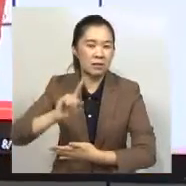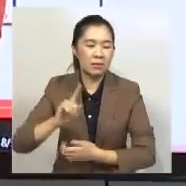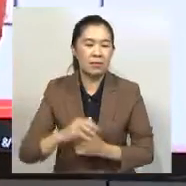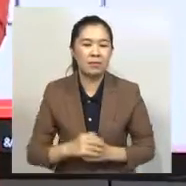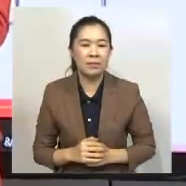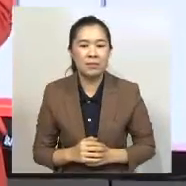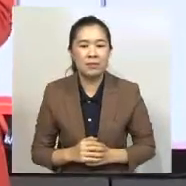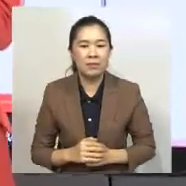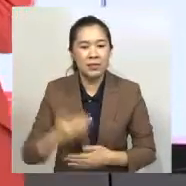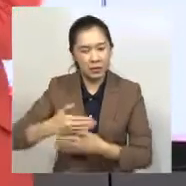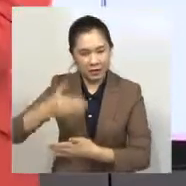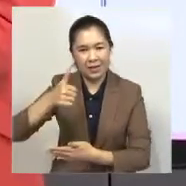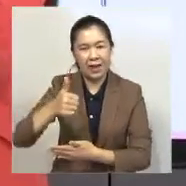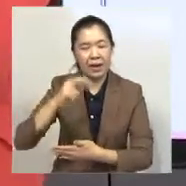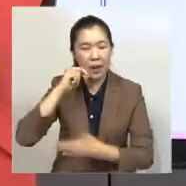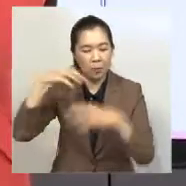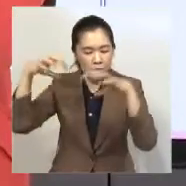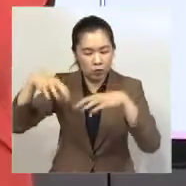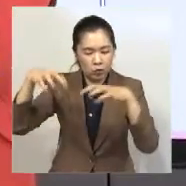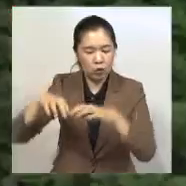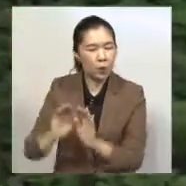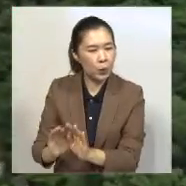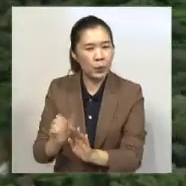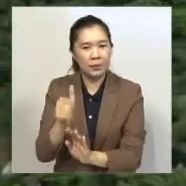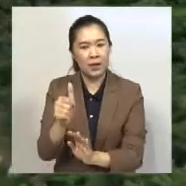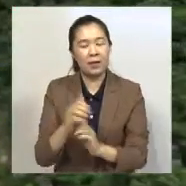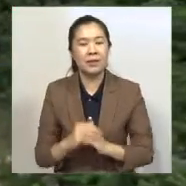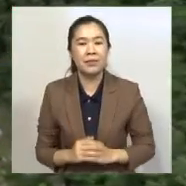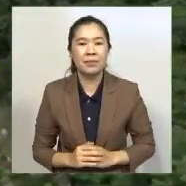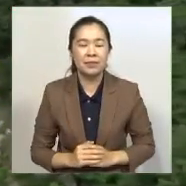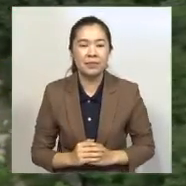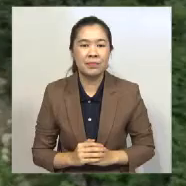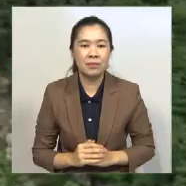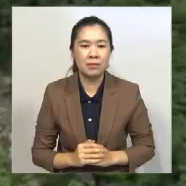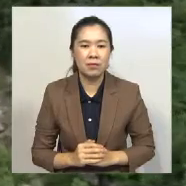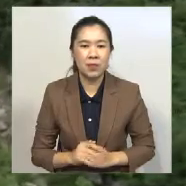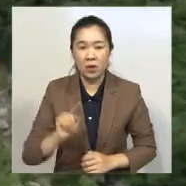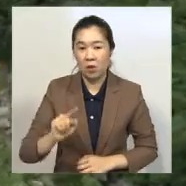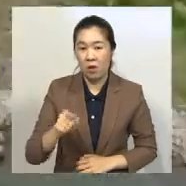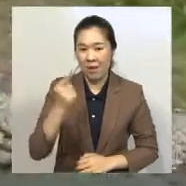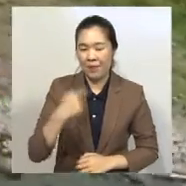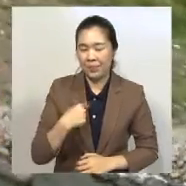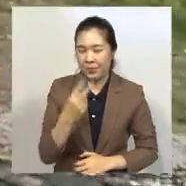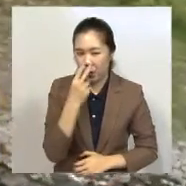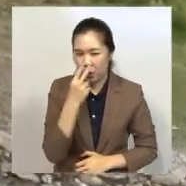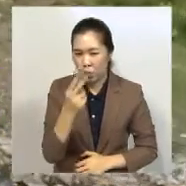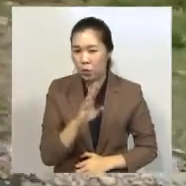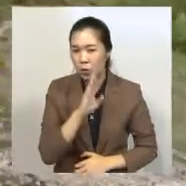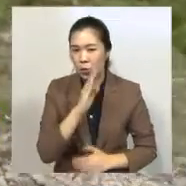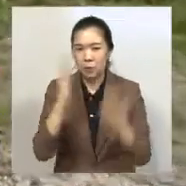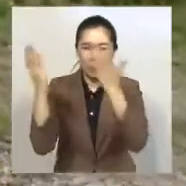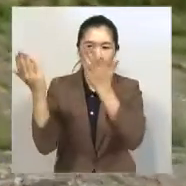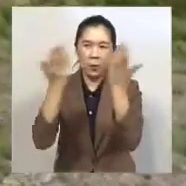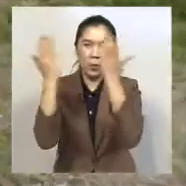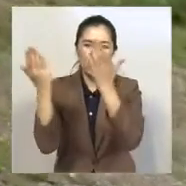ได้อยู ่ในส่วนนี้ได้ไหมคะ ได้ฮะเพราะว่าตอนแรกเรายังมองว่าอ่ะถ้าพายุตรงนี้มันขึ้นมาข้